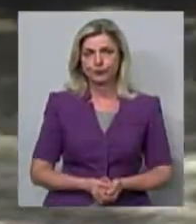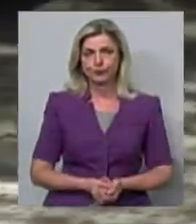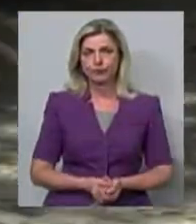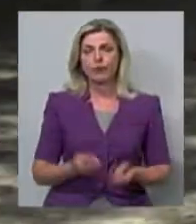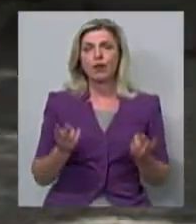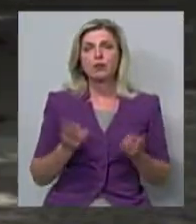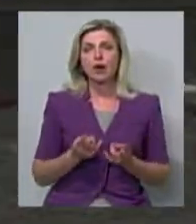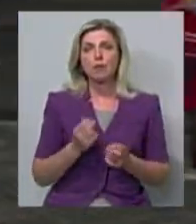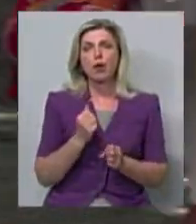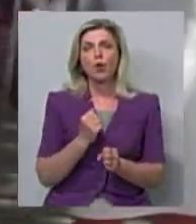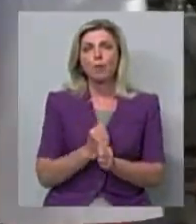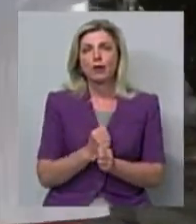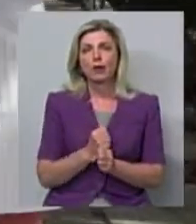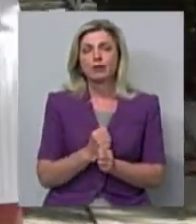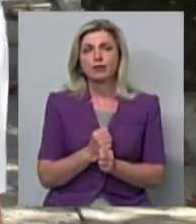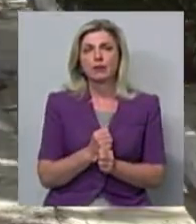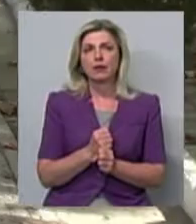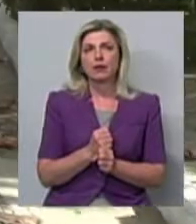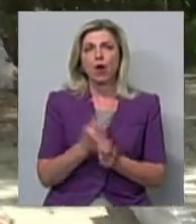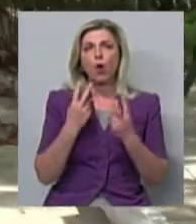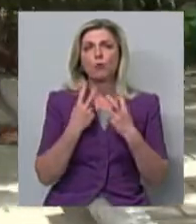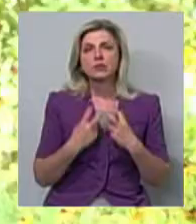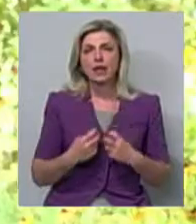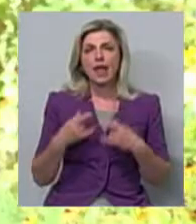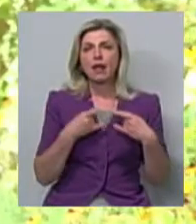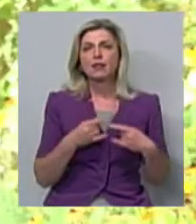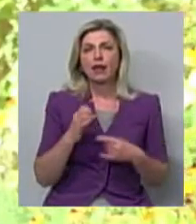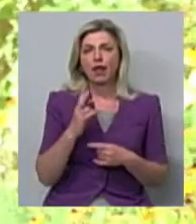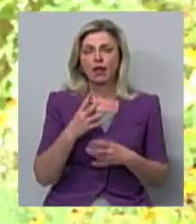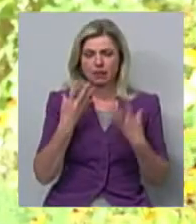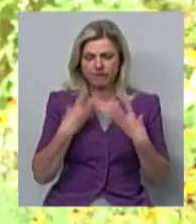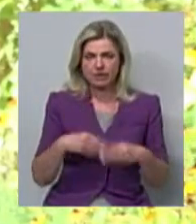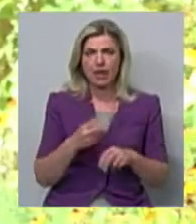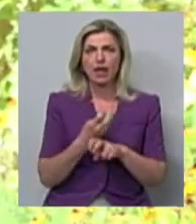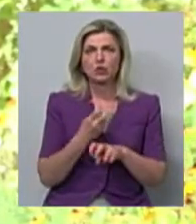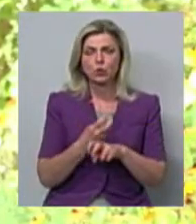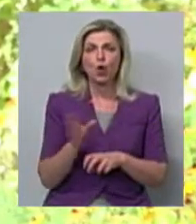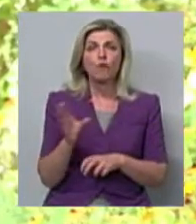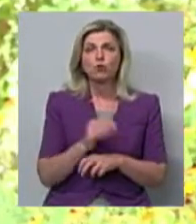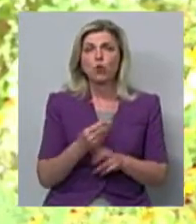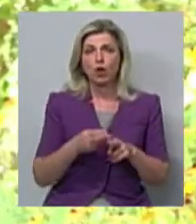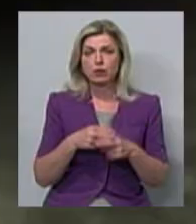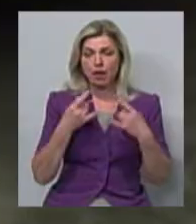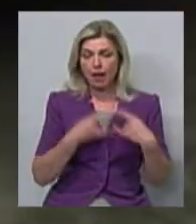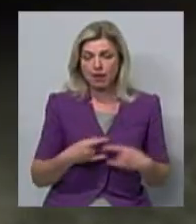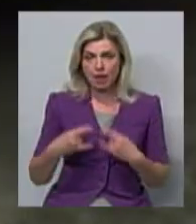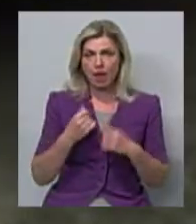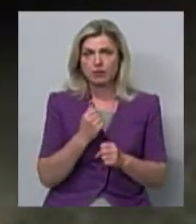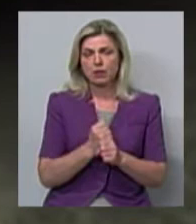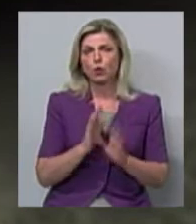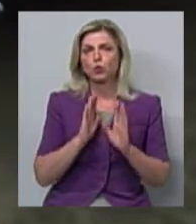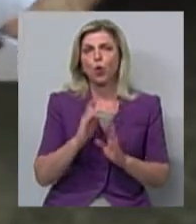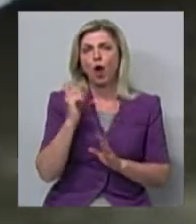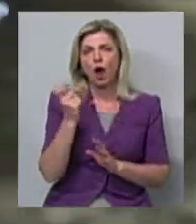Треба робити денситометрію, це рентген всіх кісток. Цю процедуру роблять лише в Києві і в Харкові. М'язова